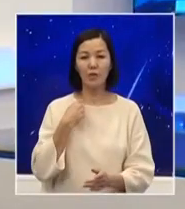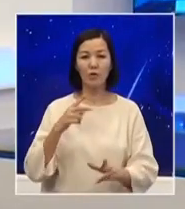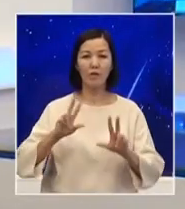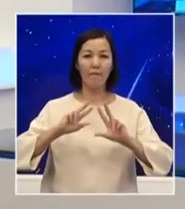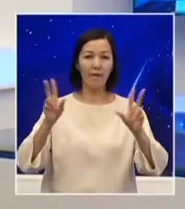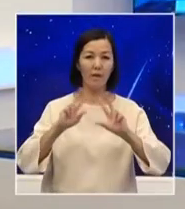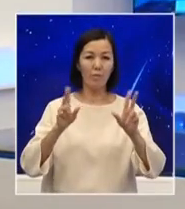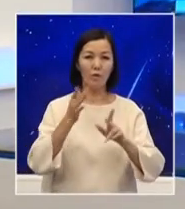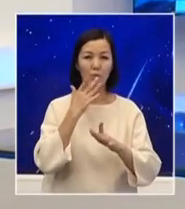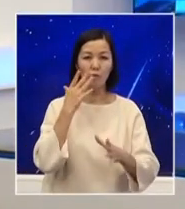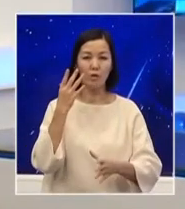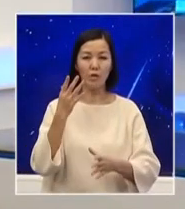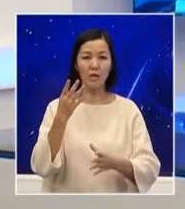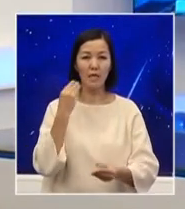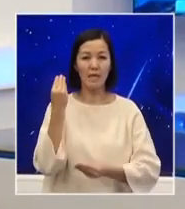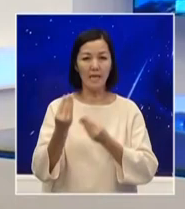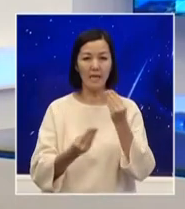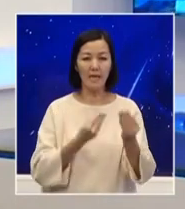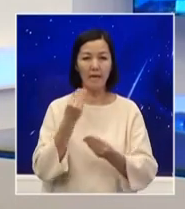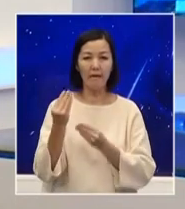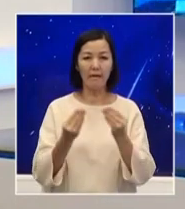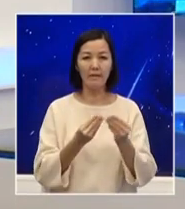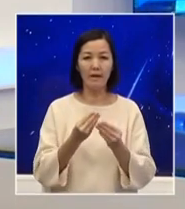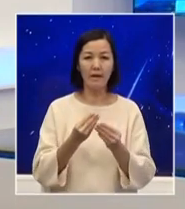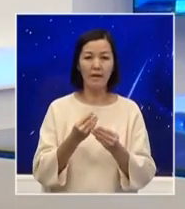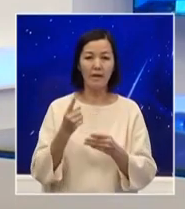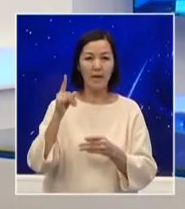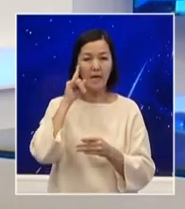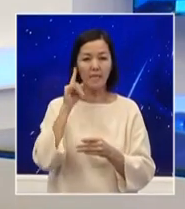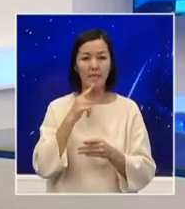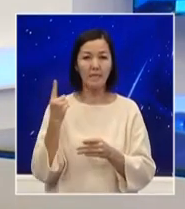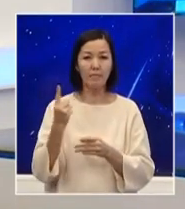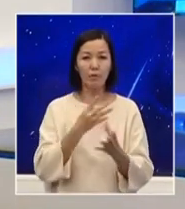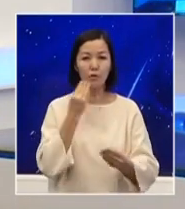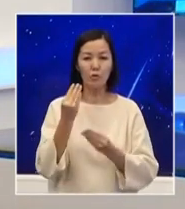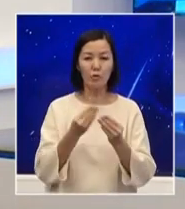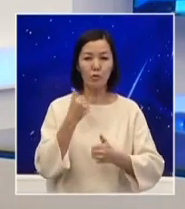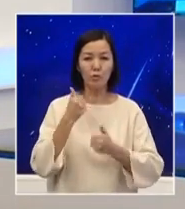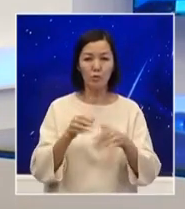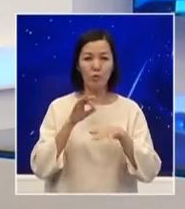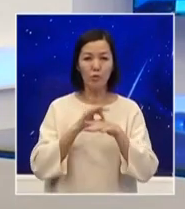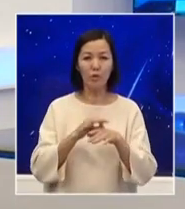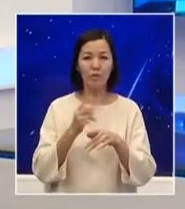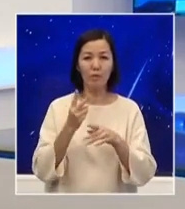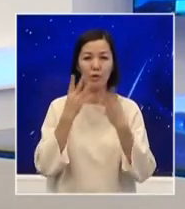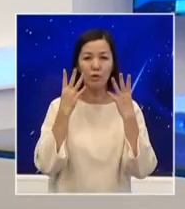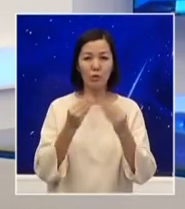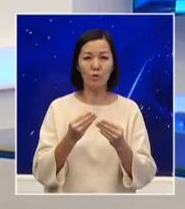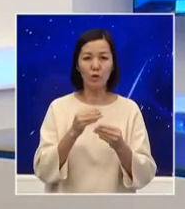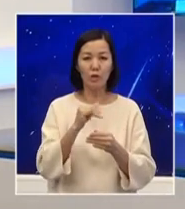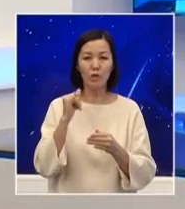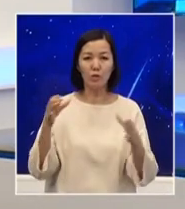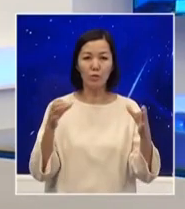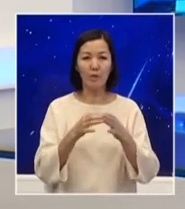Талдықорғанда волейболдан ұлттық лигадағы елдер командалар арасында ел біріншілігінің бірінші туры өтіп жатыр. Жарыстың екінші күні жергілікті